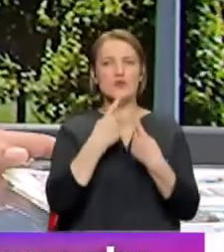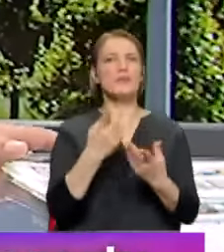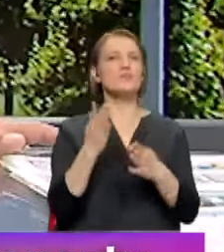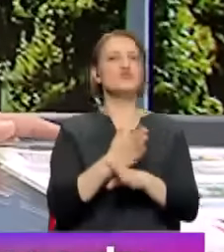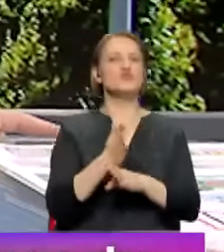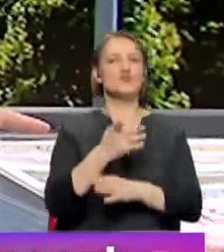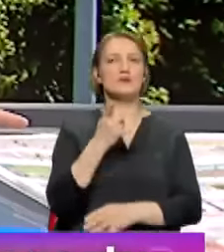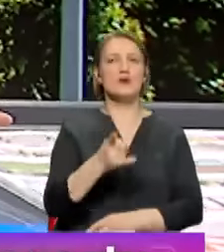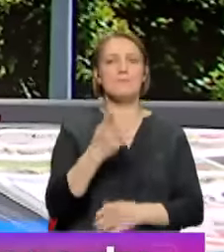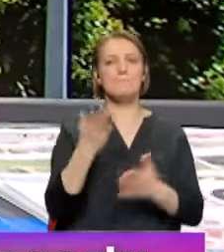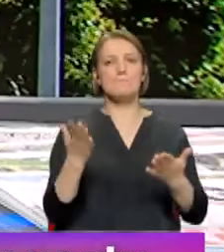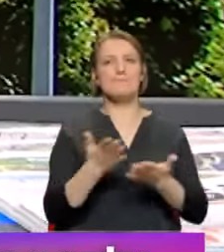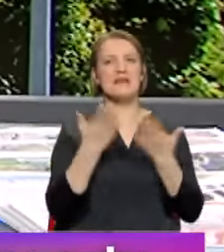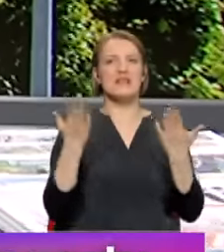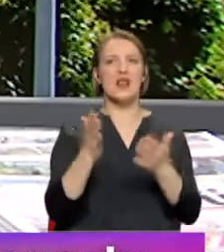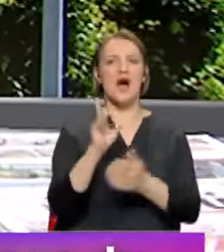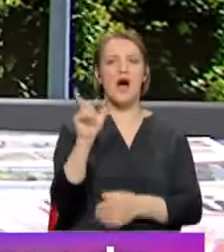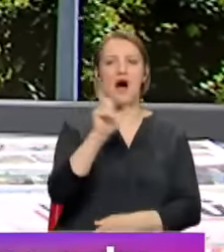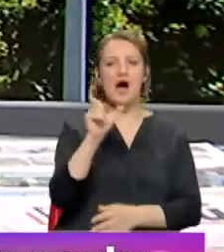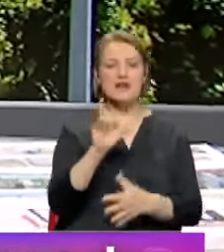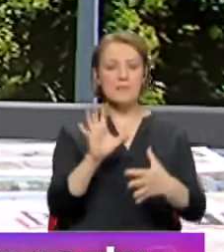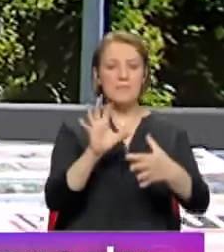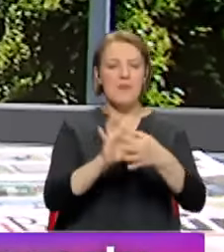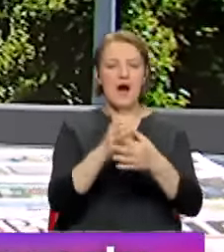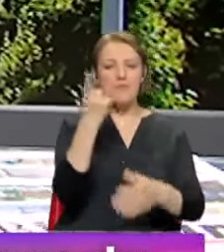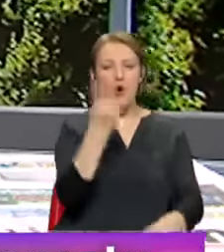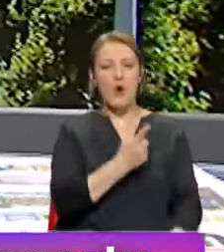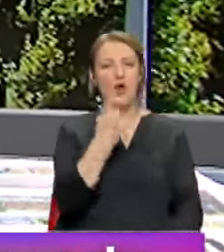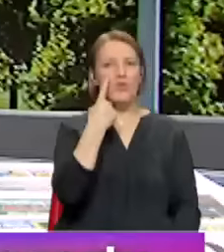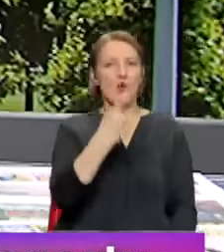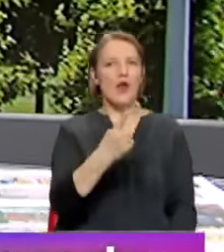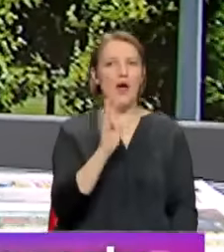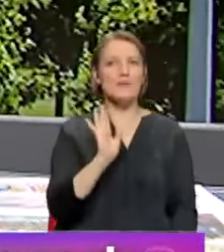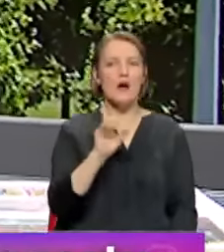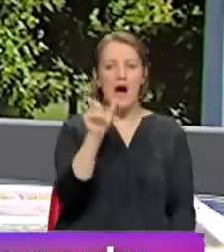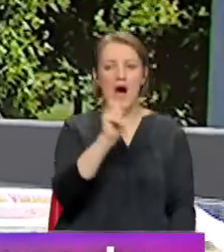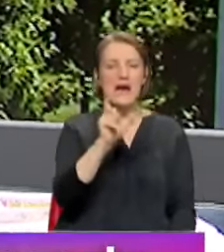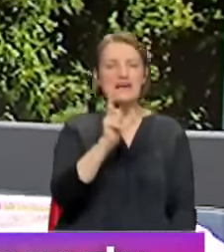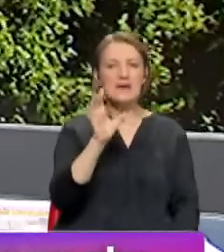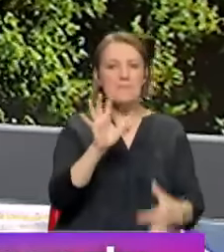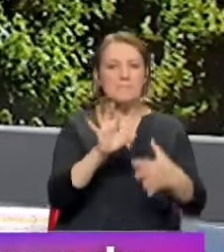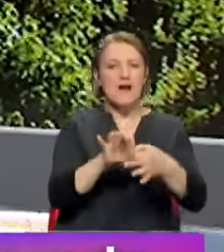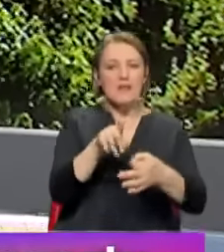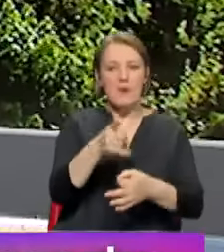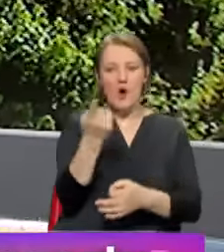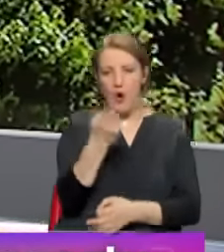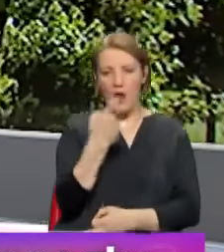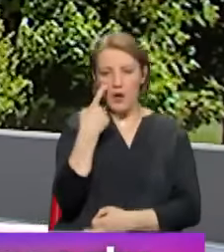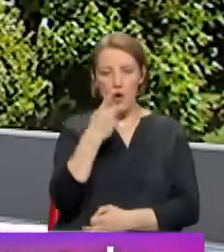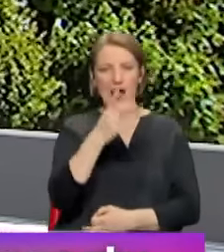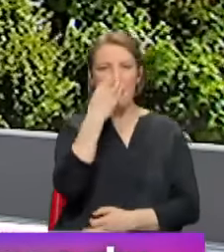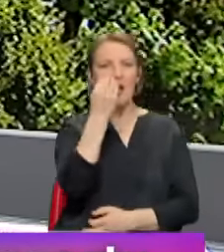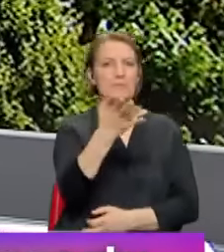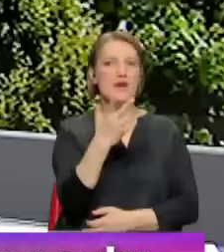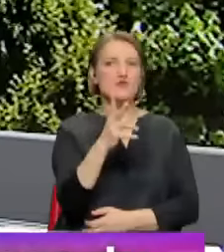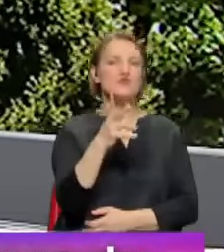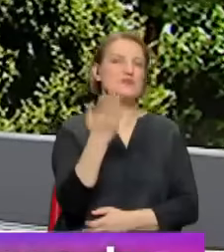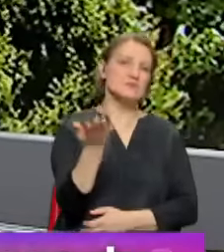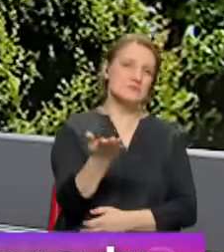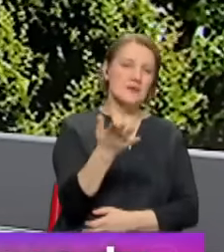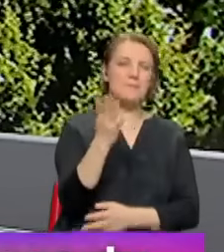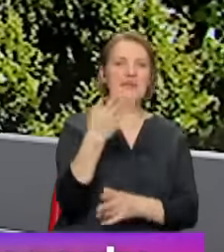Çünkü mesela aylık bağlama oranlarına göre, doğru ya, aylık bağlama oranlarına göre yatıyor o ikramiyeler.